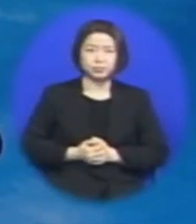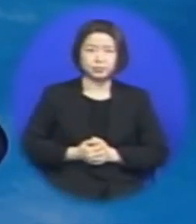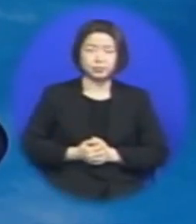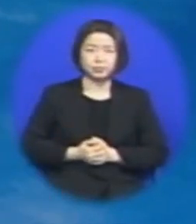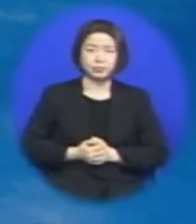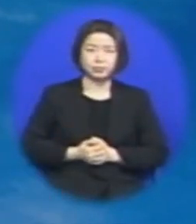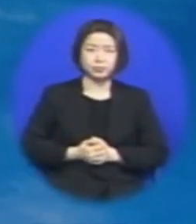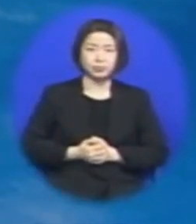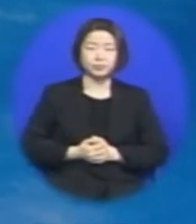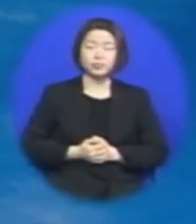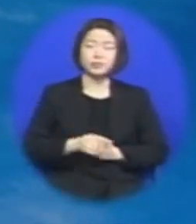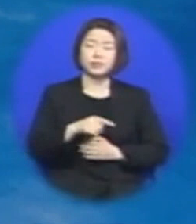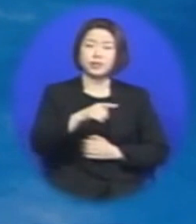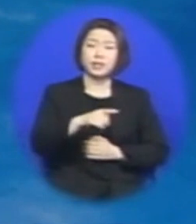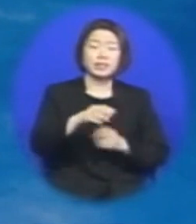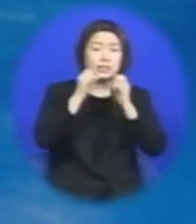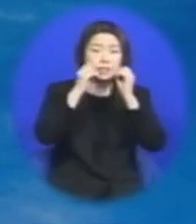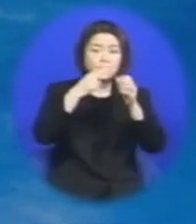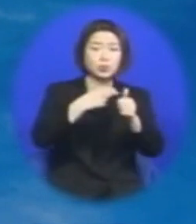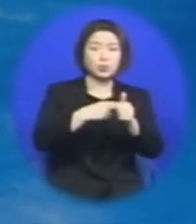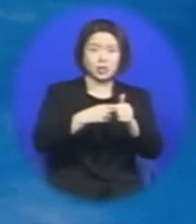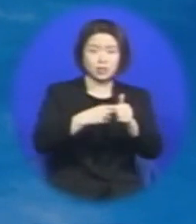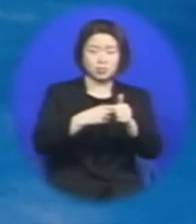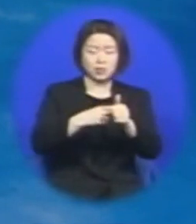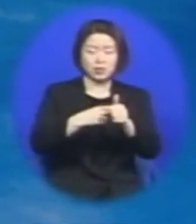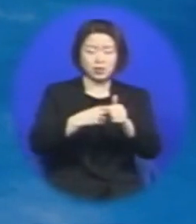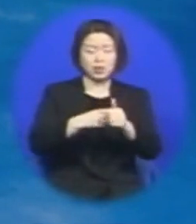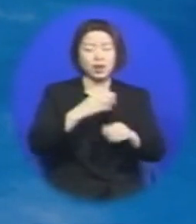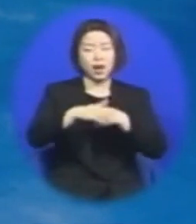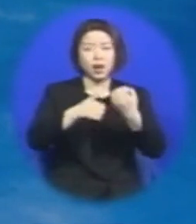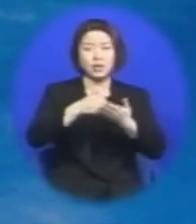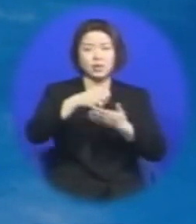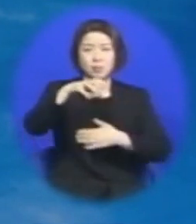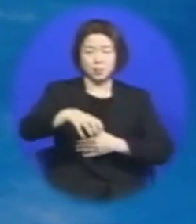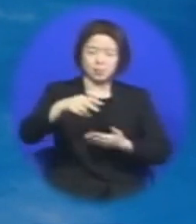아니에요 이분이 그 하나님 앞에